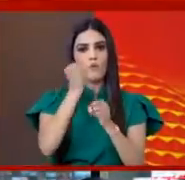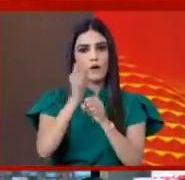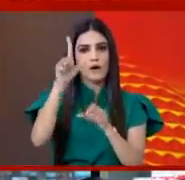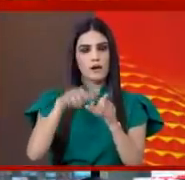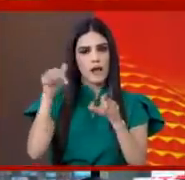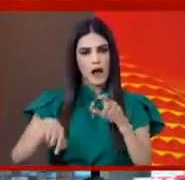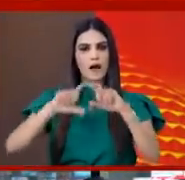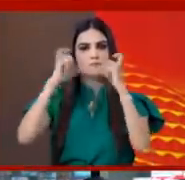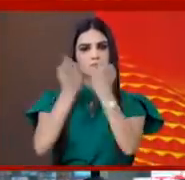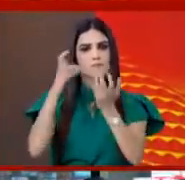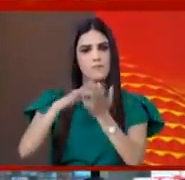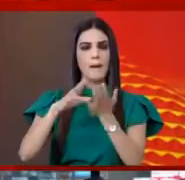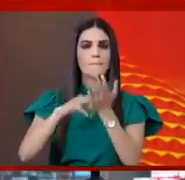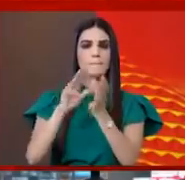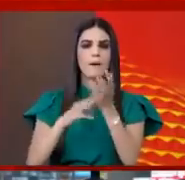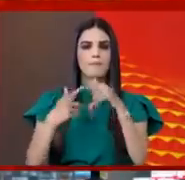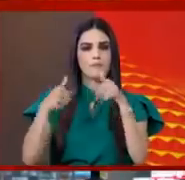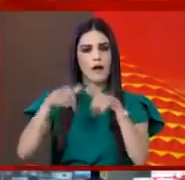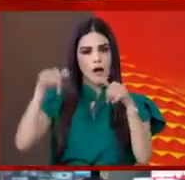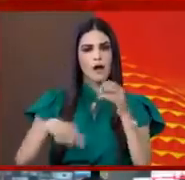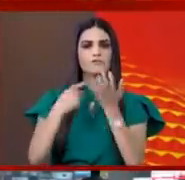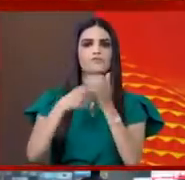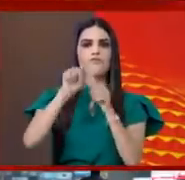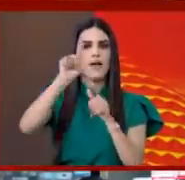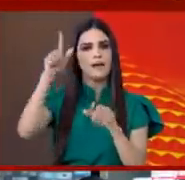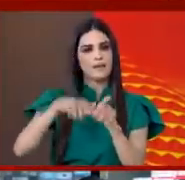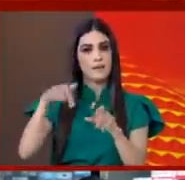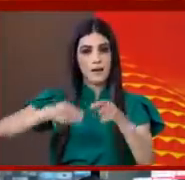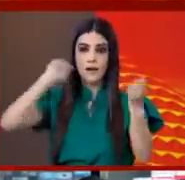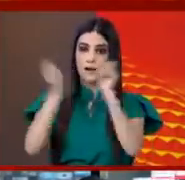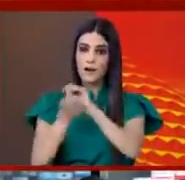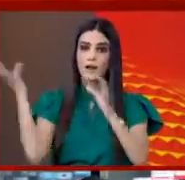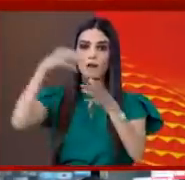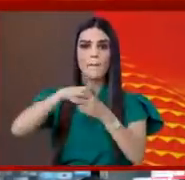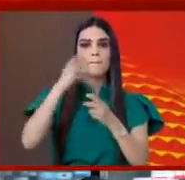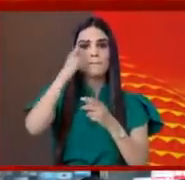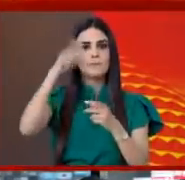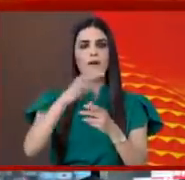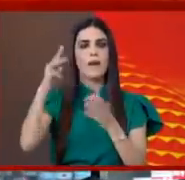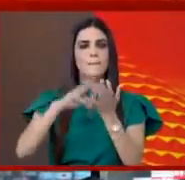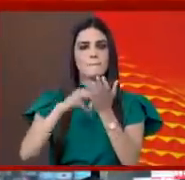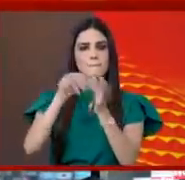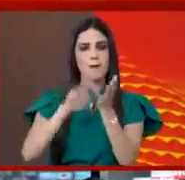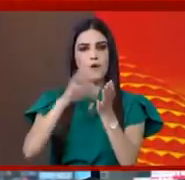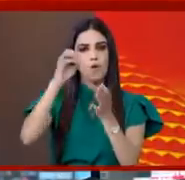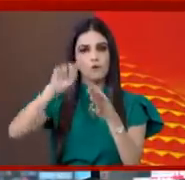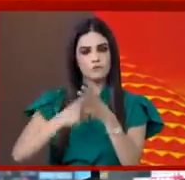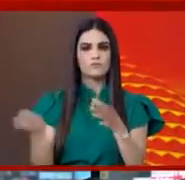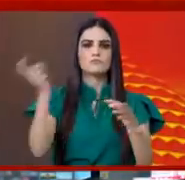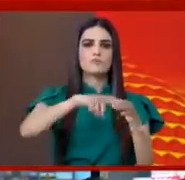में ममता बनर्जी रैली कर रही हैं। इस रैली में क्रिकेटर मनोज तिवारी टीएमसी में शामिल